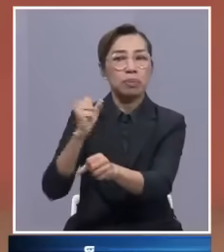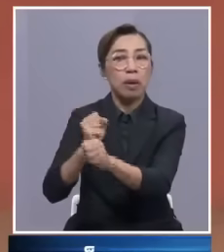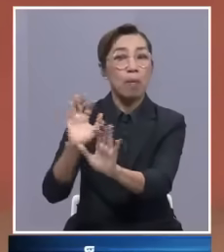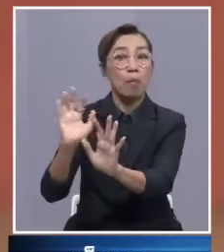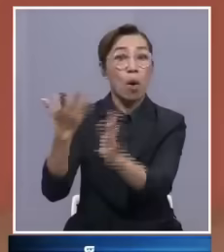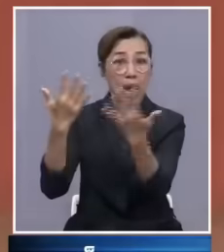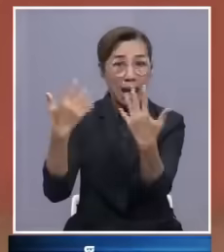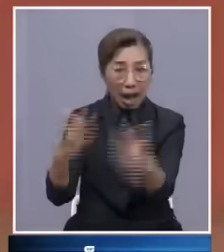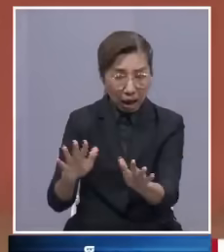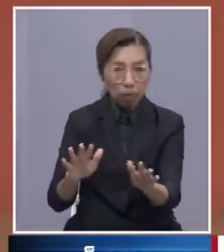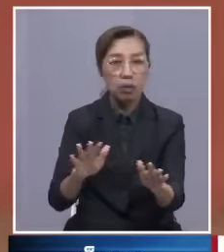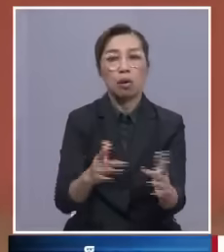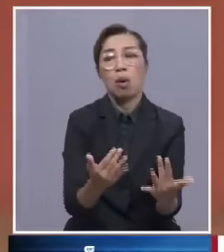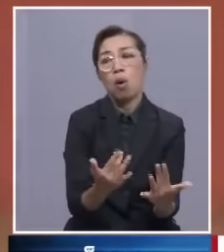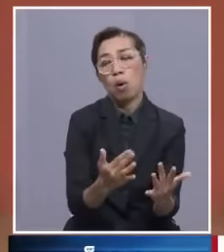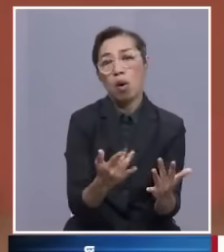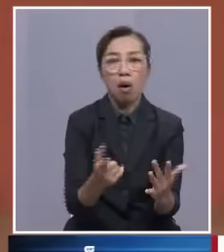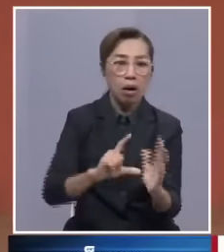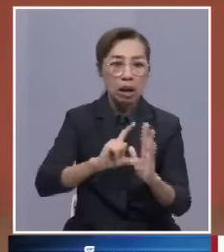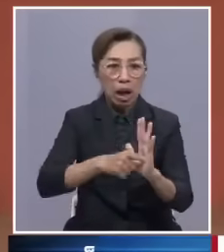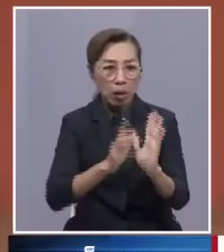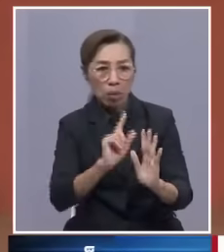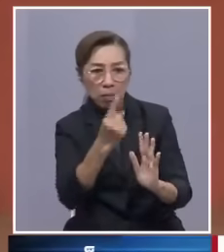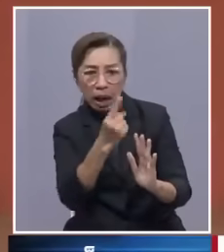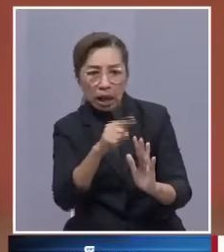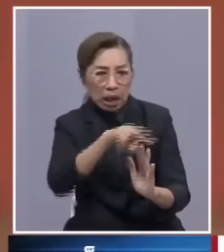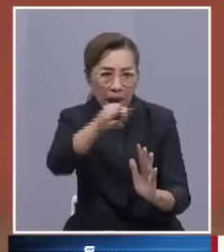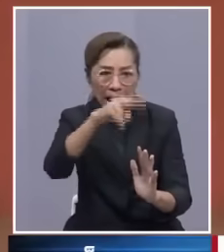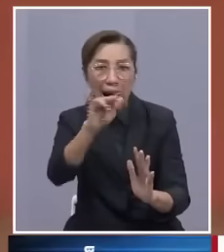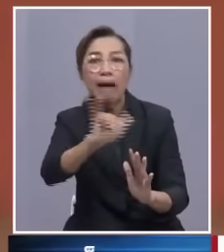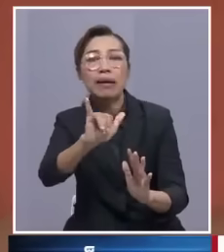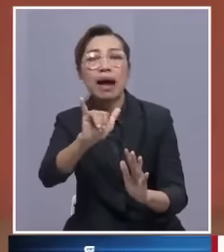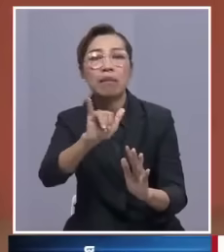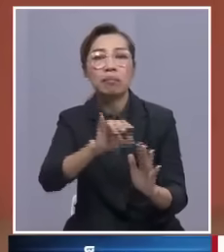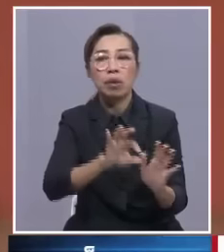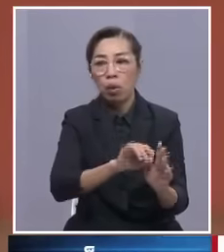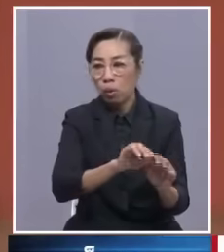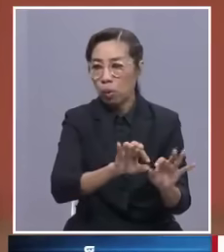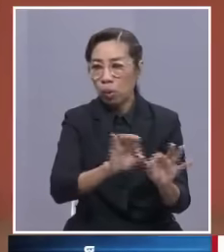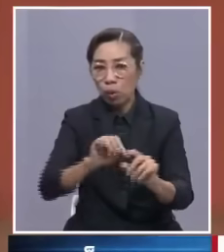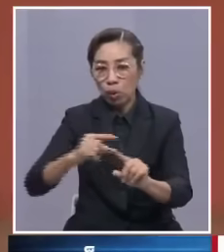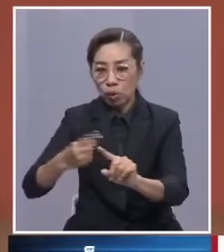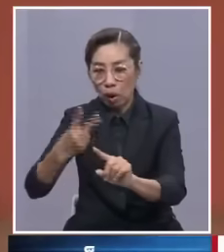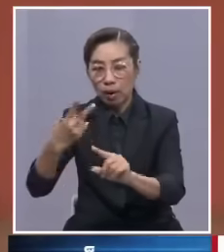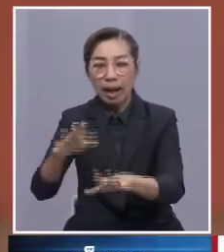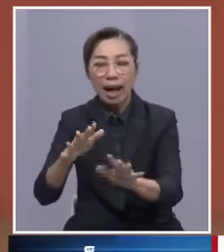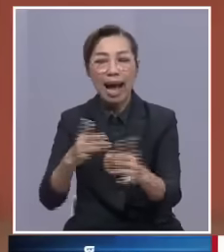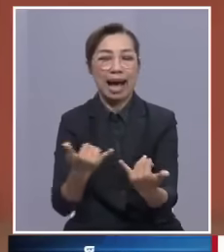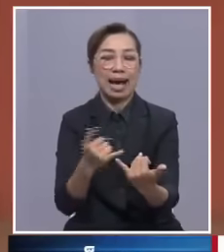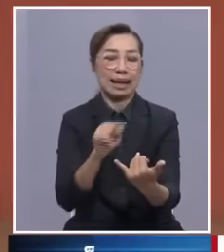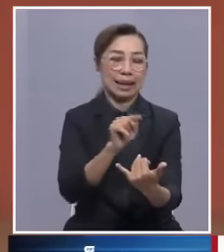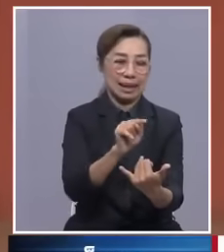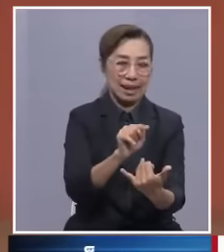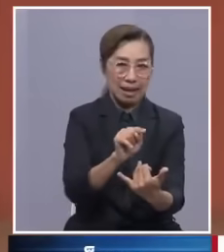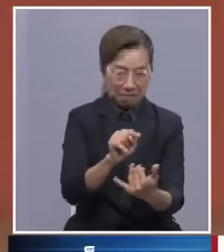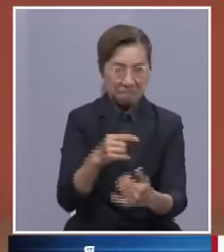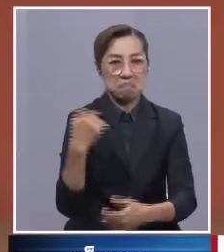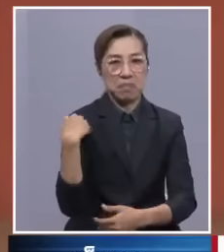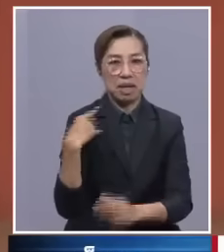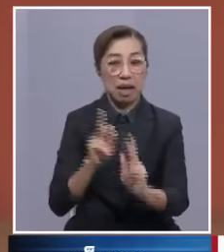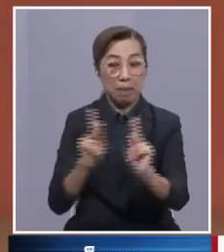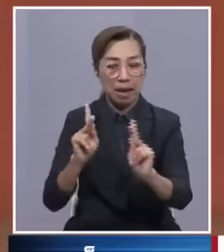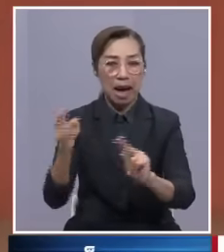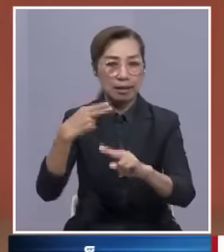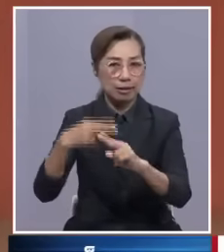เป็นเดือนแล้วฮะยังหาคนแทนไม่ได้นะฮะแล้วที่สำคัญก็คือรายงานข่าวบอกว่าจะเสนอชื่อร